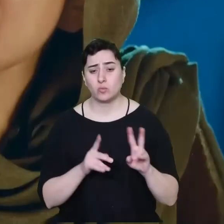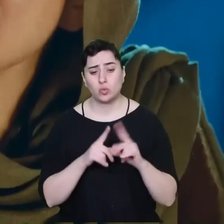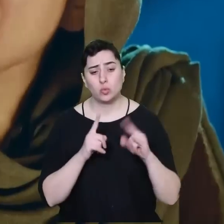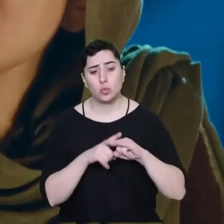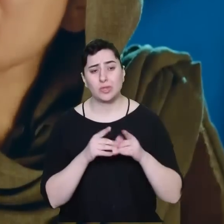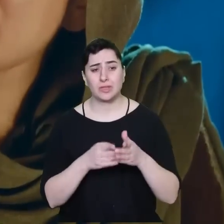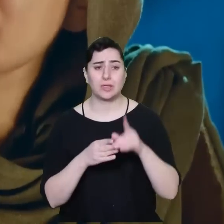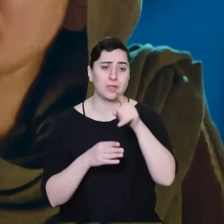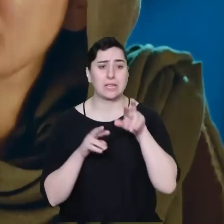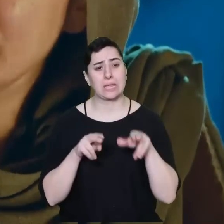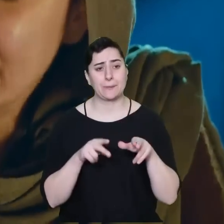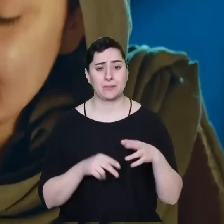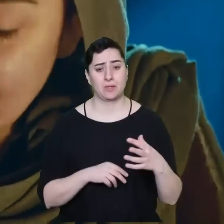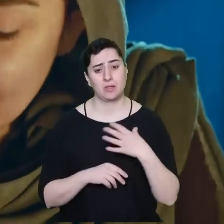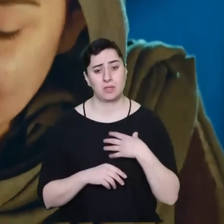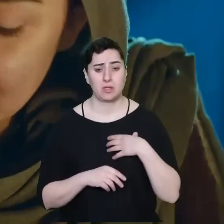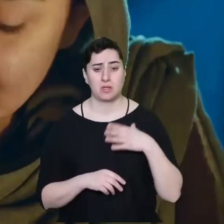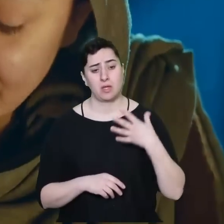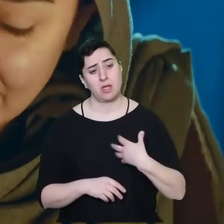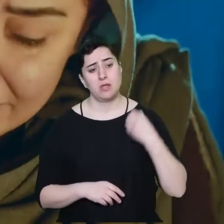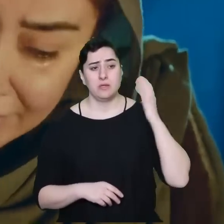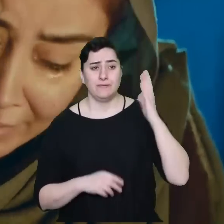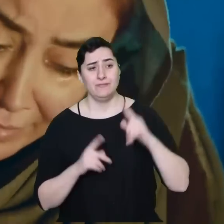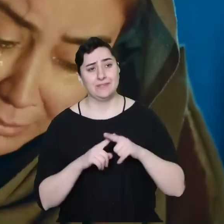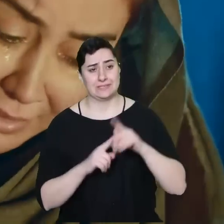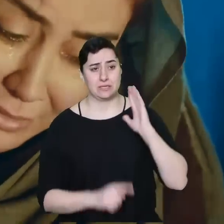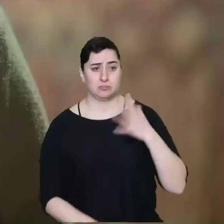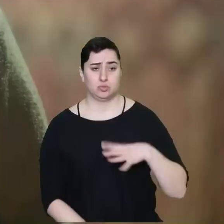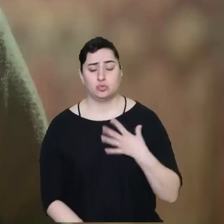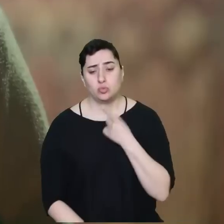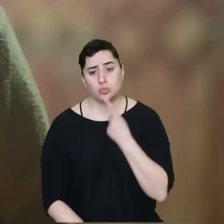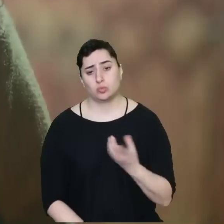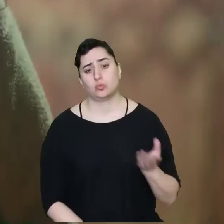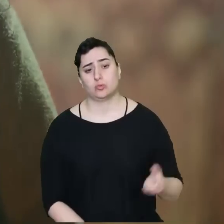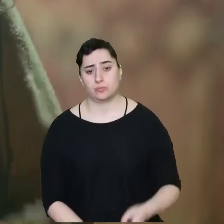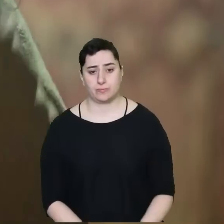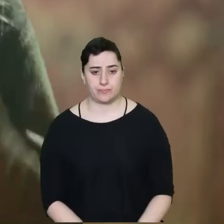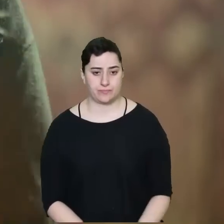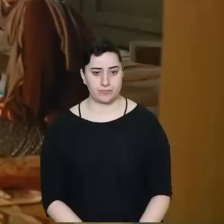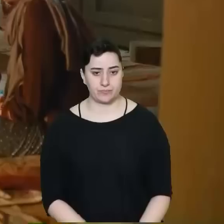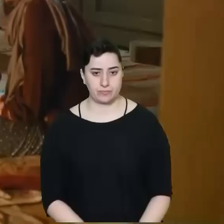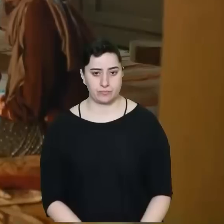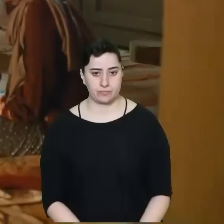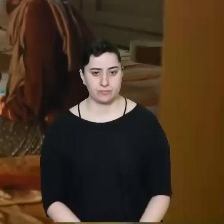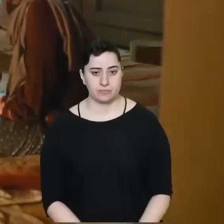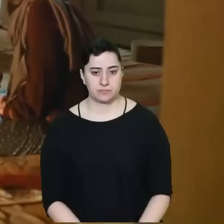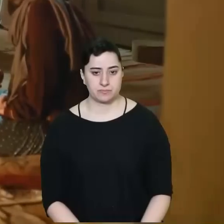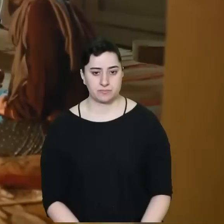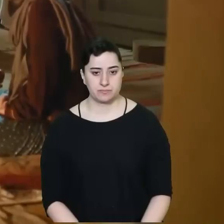Peygamber gibi gemi yapıp beni de alıp Filistin'e gitmek istiyorum. Eline